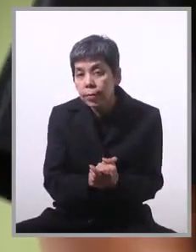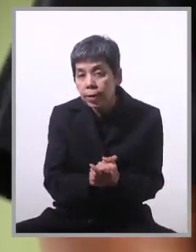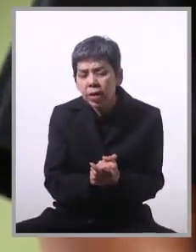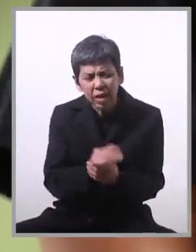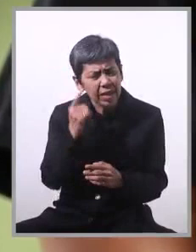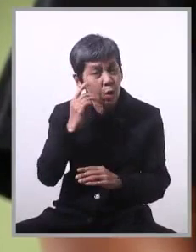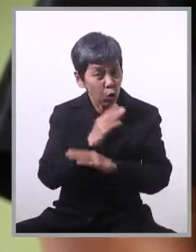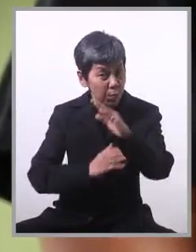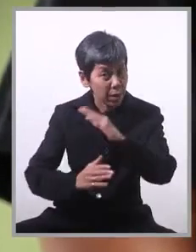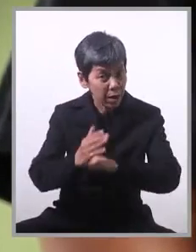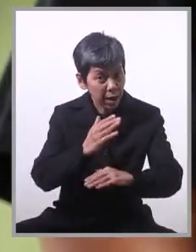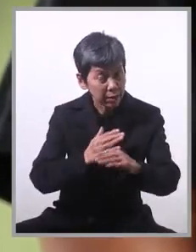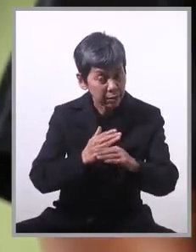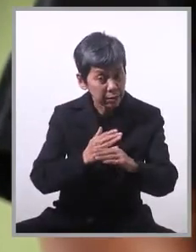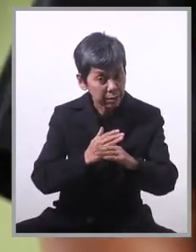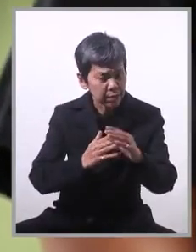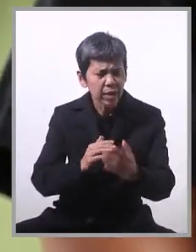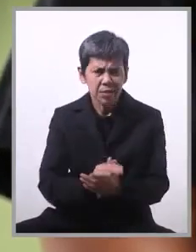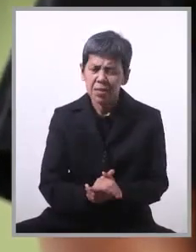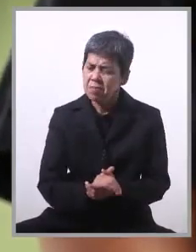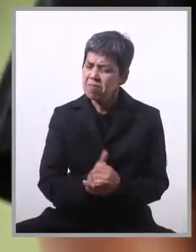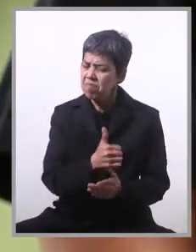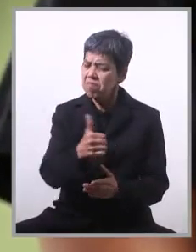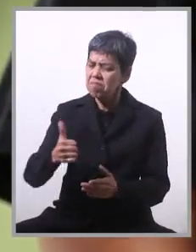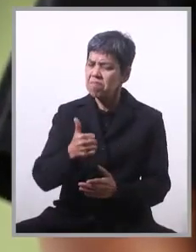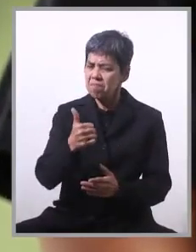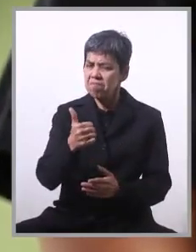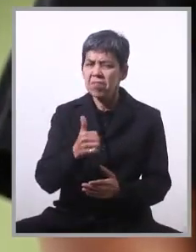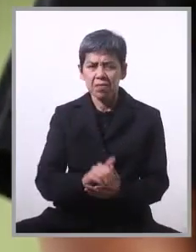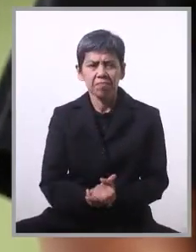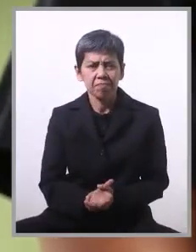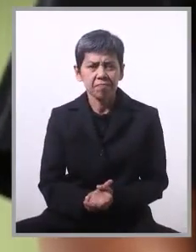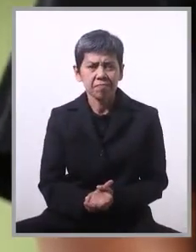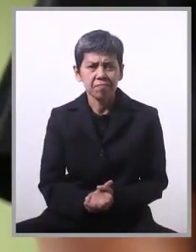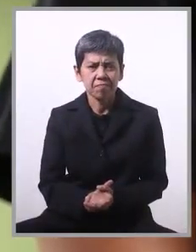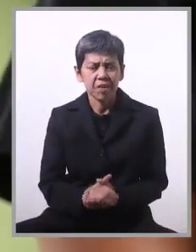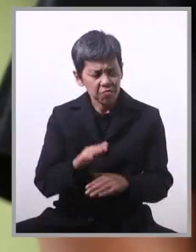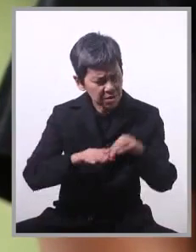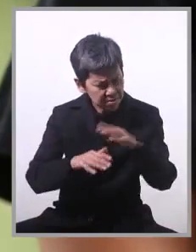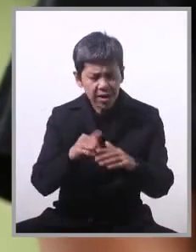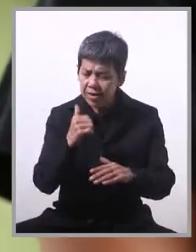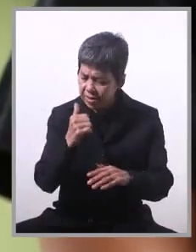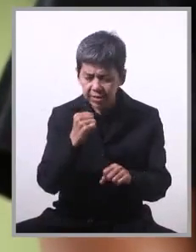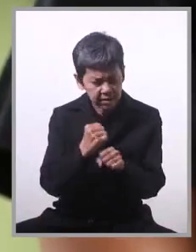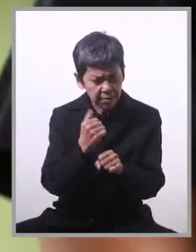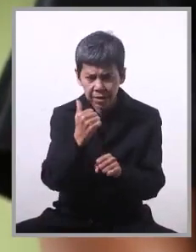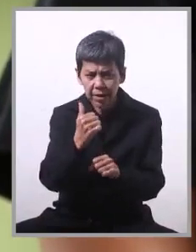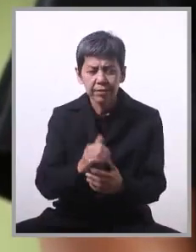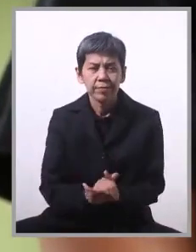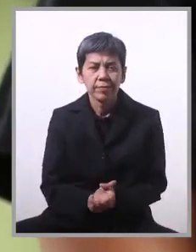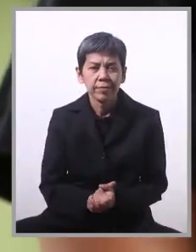ส่วนมากคนพิการเนี่ยส่วนมากมีฝีมือเยอะแบบงานฝีมืออะไรพวกนี้ก็ทำได้ ใน